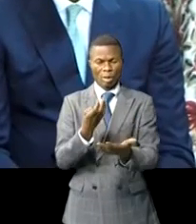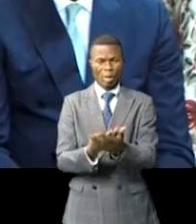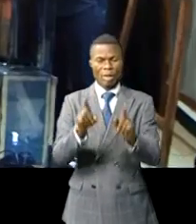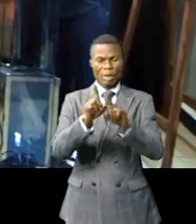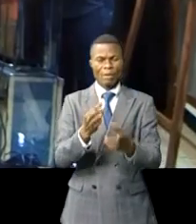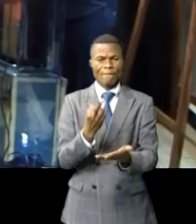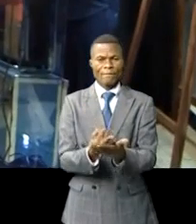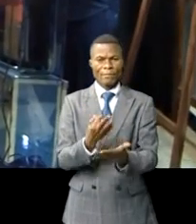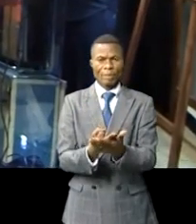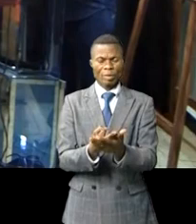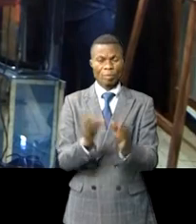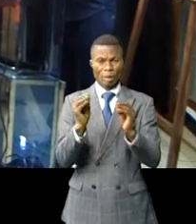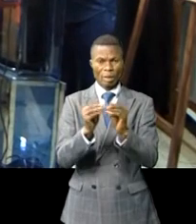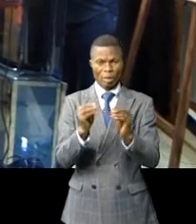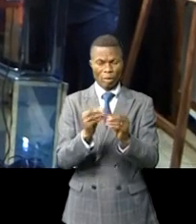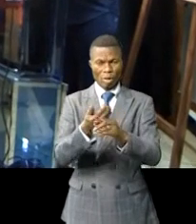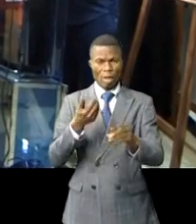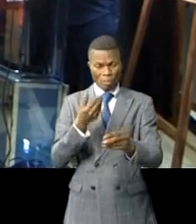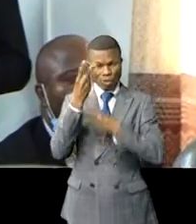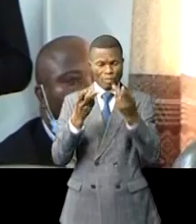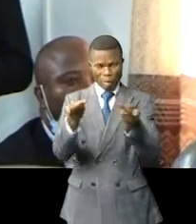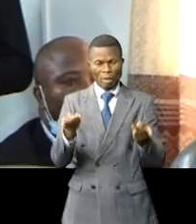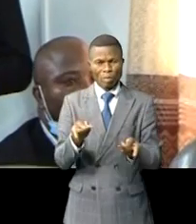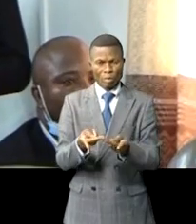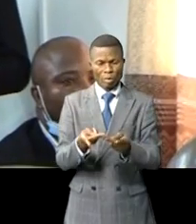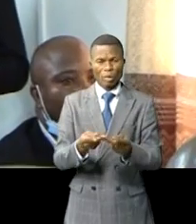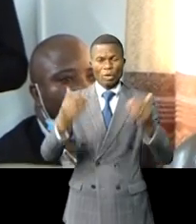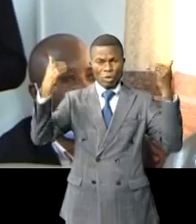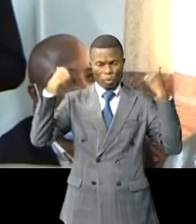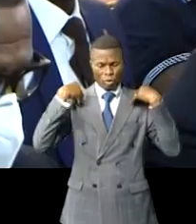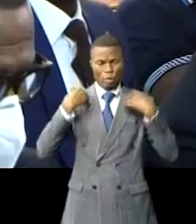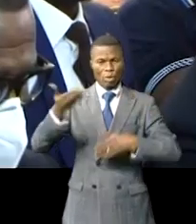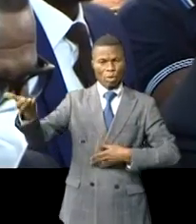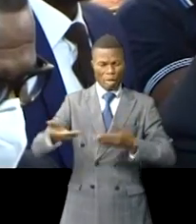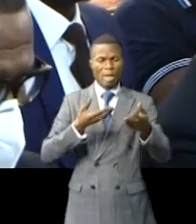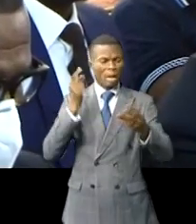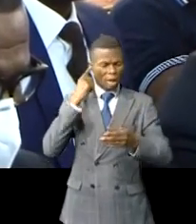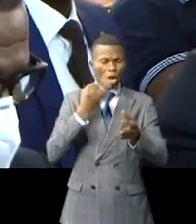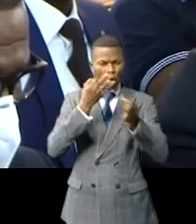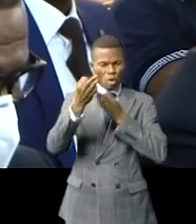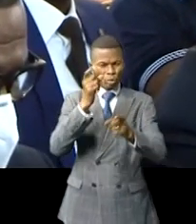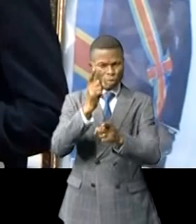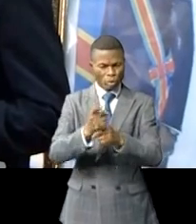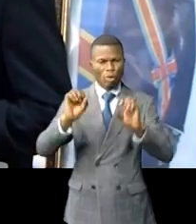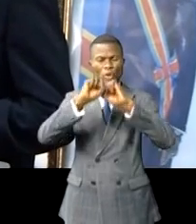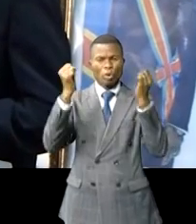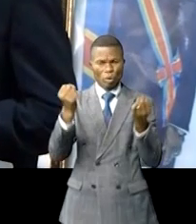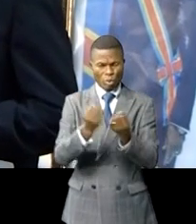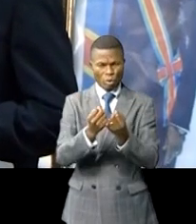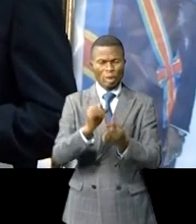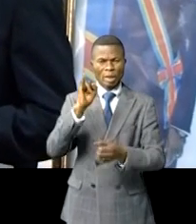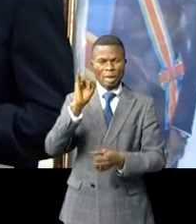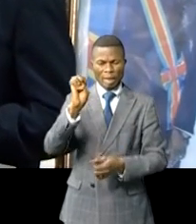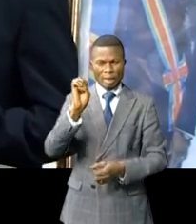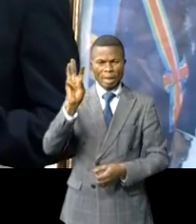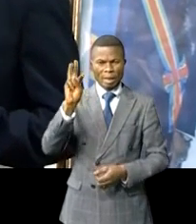finances. Lors d'une réunion avant la descente sur terrain, les officiels ont reçu des explications précises de la société Emirati DP